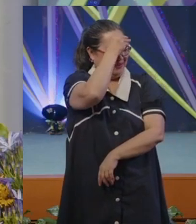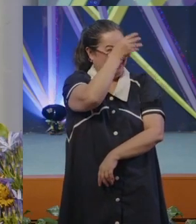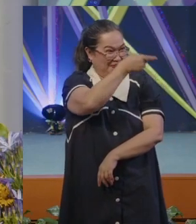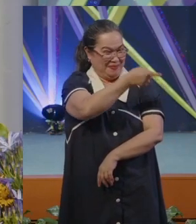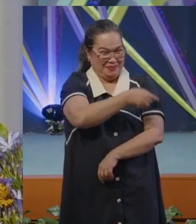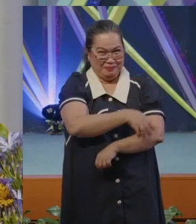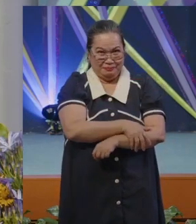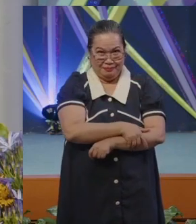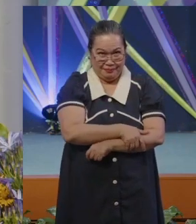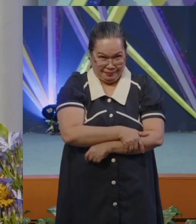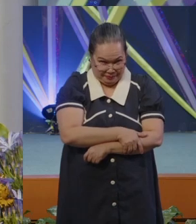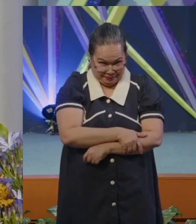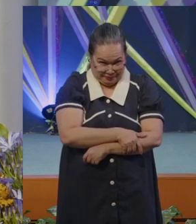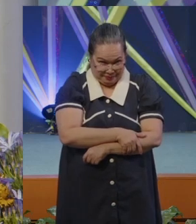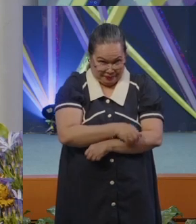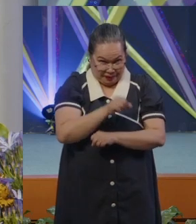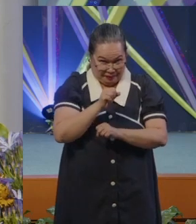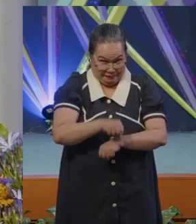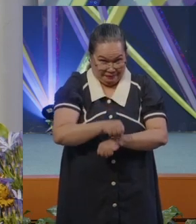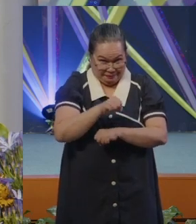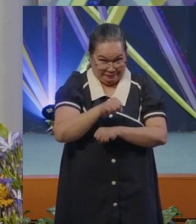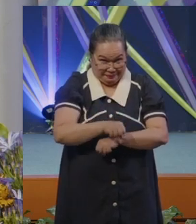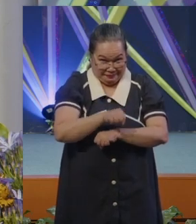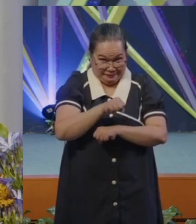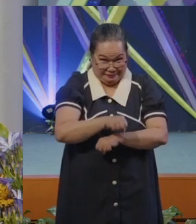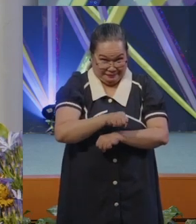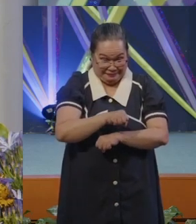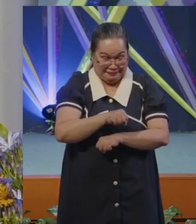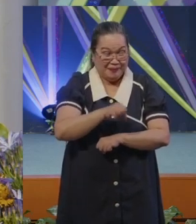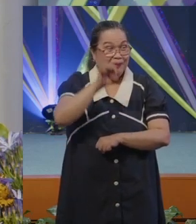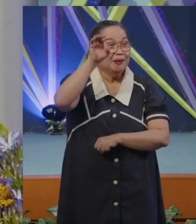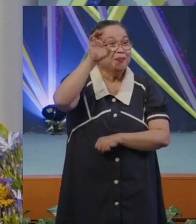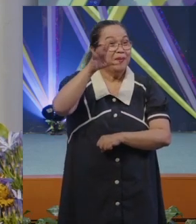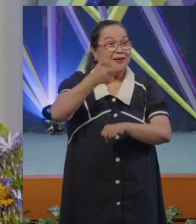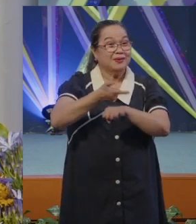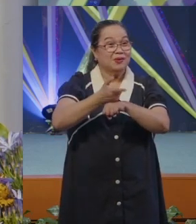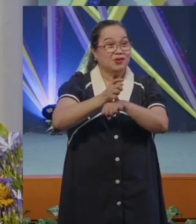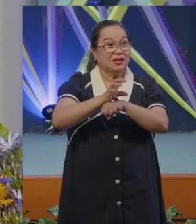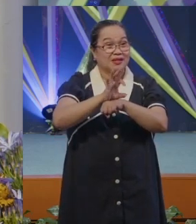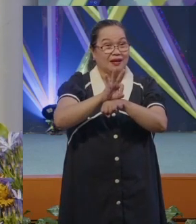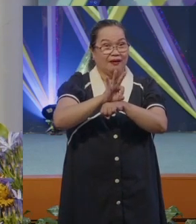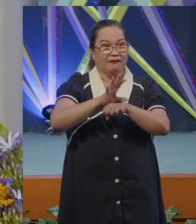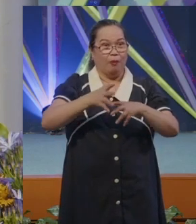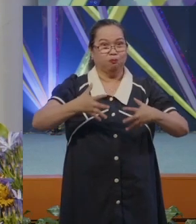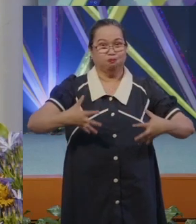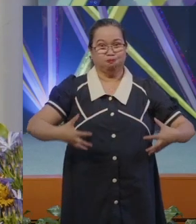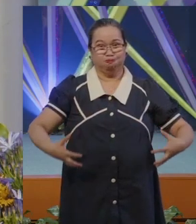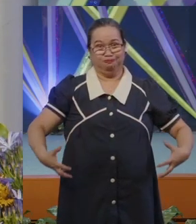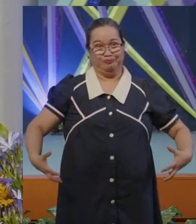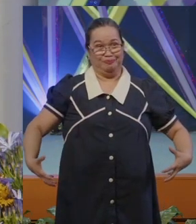Kaya ko ba, Pastor BJ? Parang lahat ng pastor sa GCF, malalaki ang katawan.